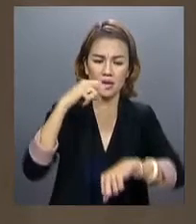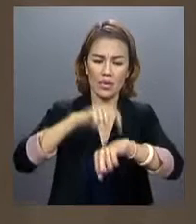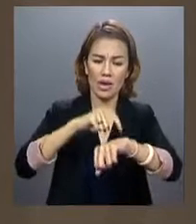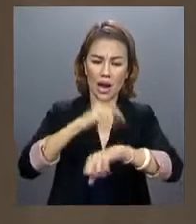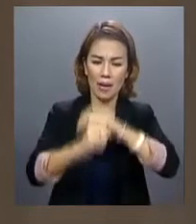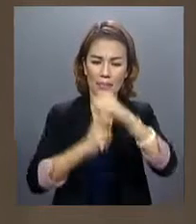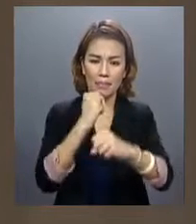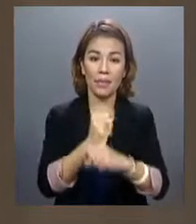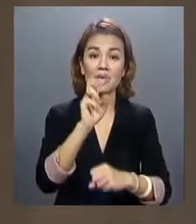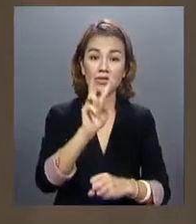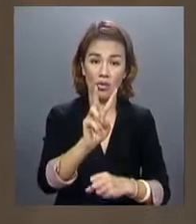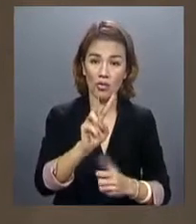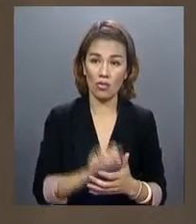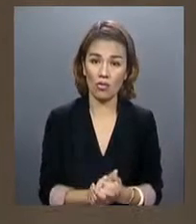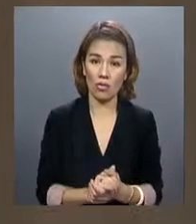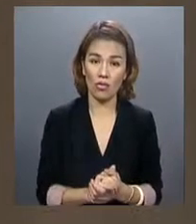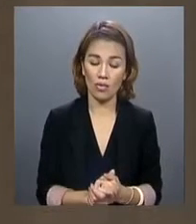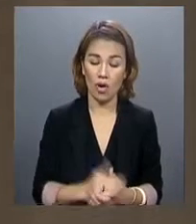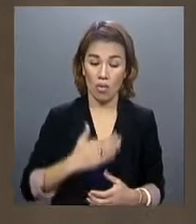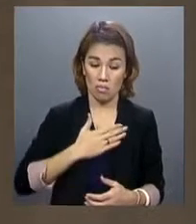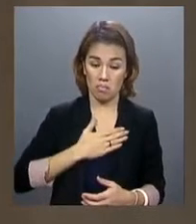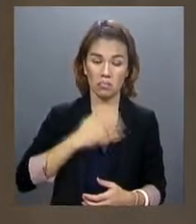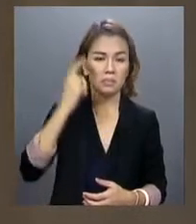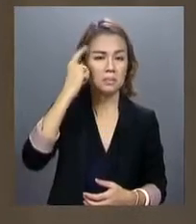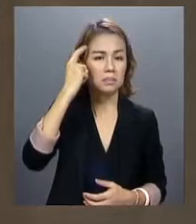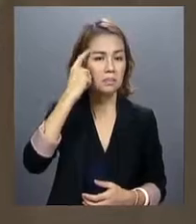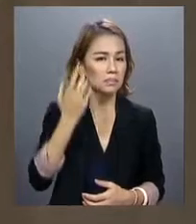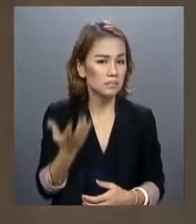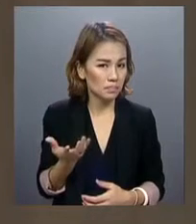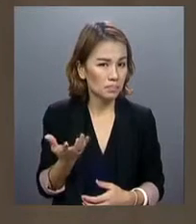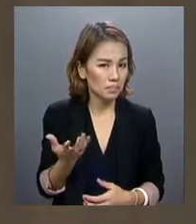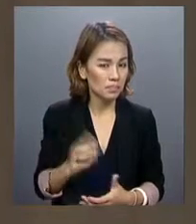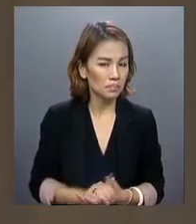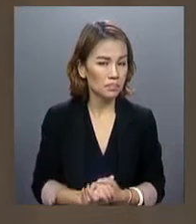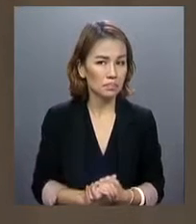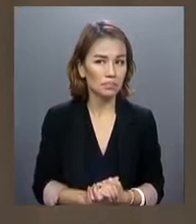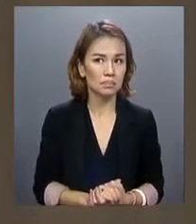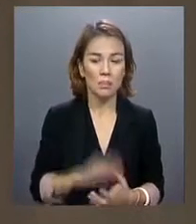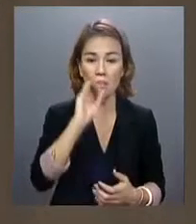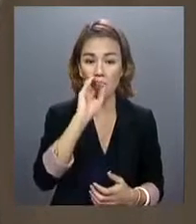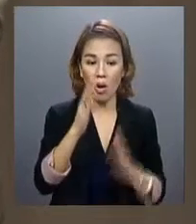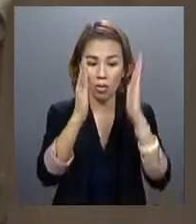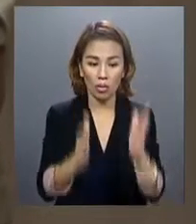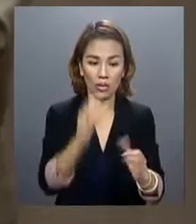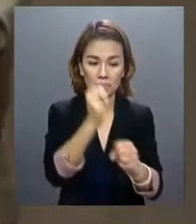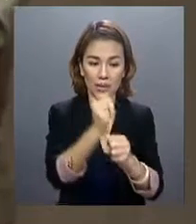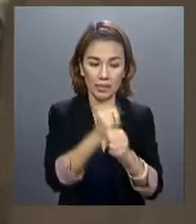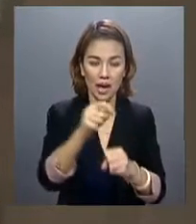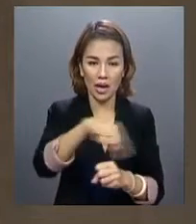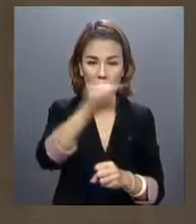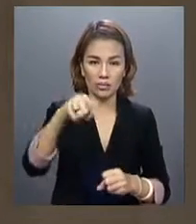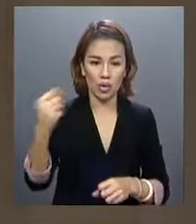นั้นผมเองนั้นก็จะบอกกับเจ้าหน้าที่ด้านความมั่นคงฝ่